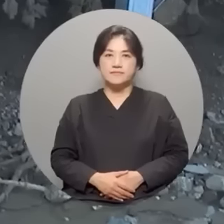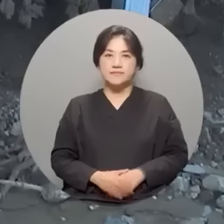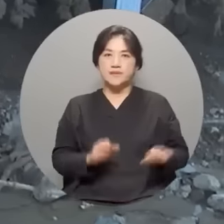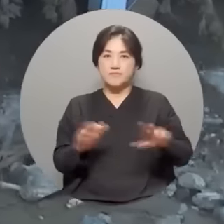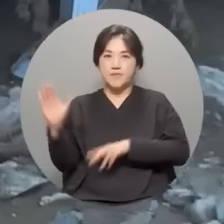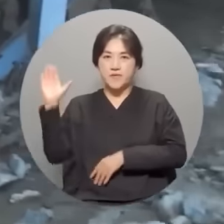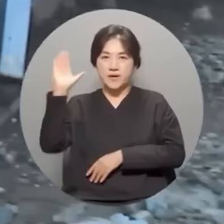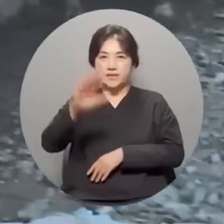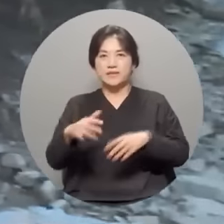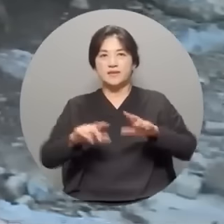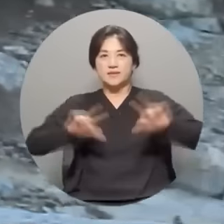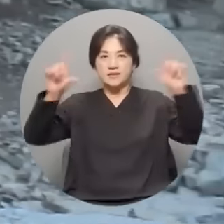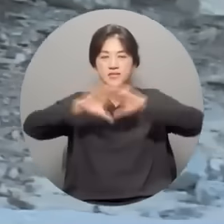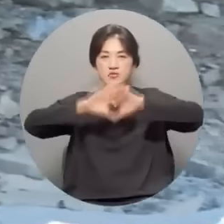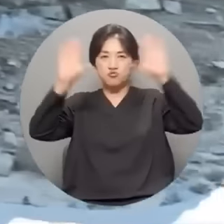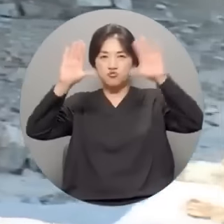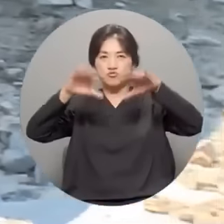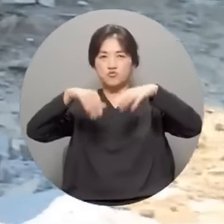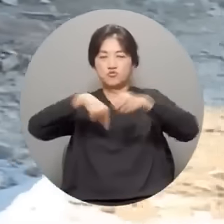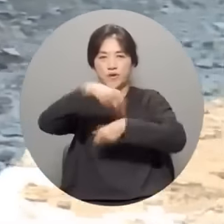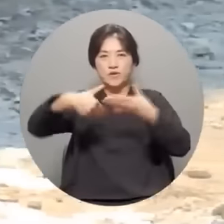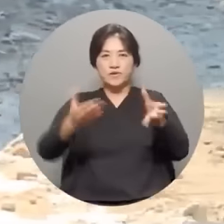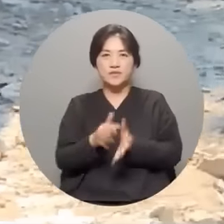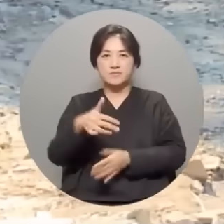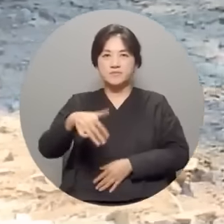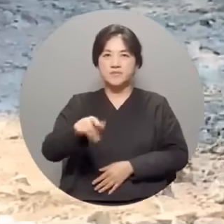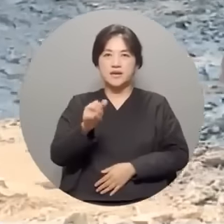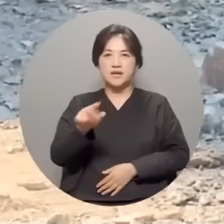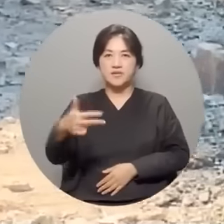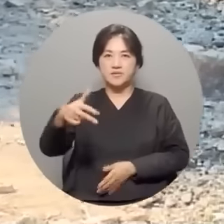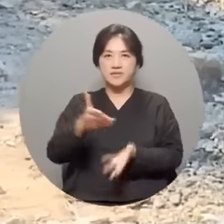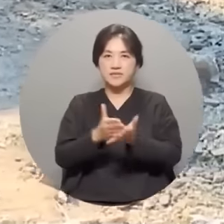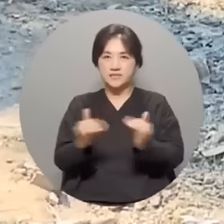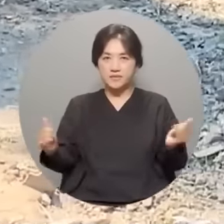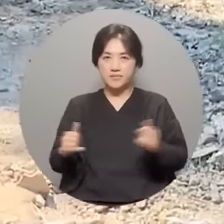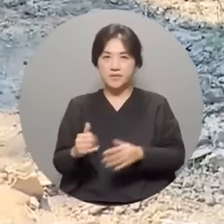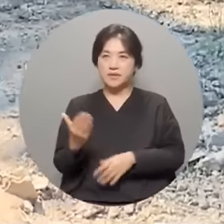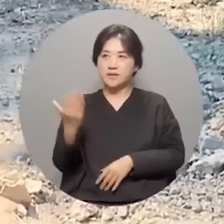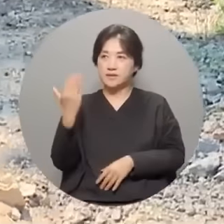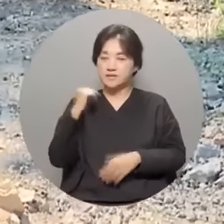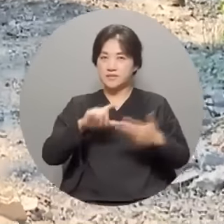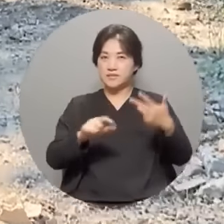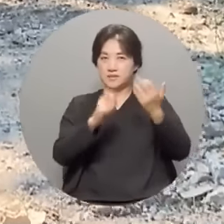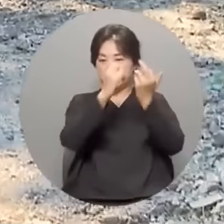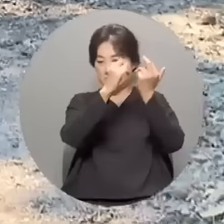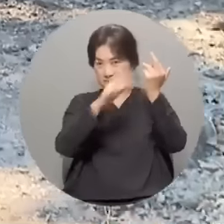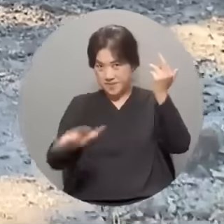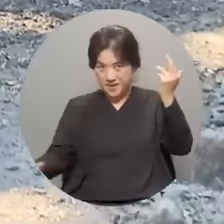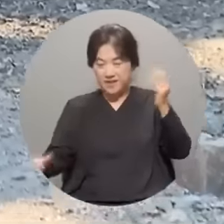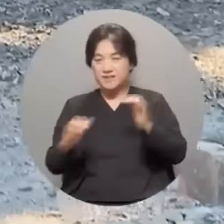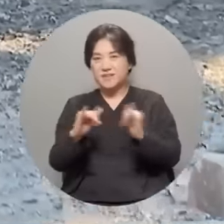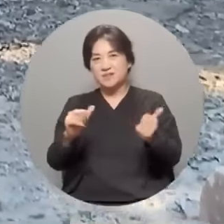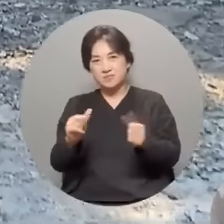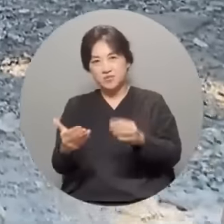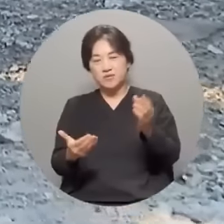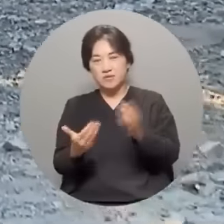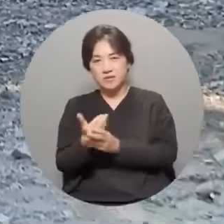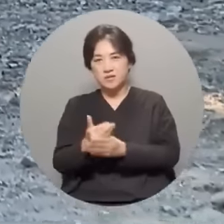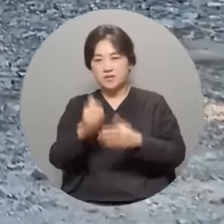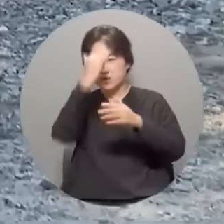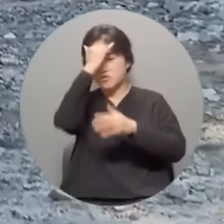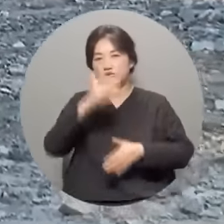바로간다 기후환경 팀 차현진 기자입니다 지난달 산사태로 인명 피해가 발생한 충남 서천의 안 현장인데요 지붕이